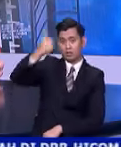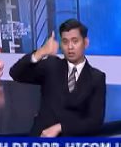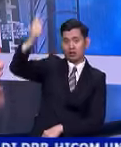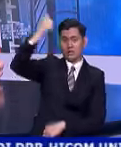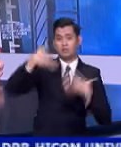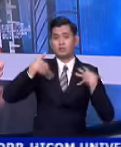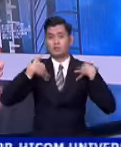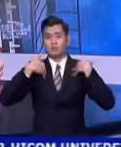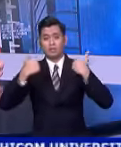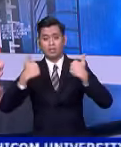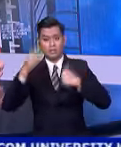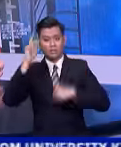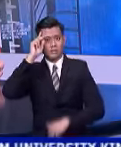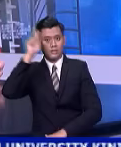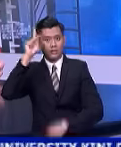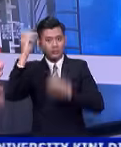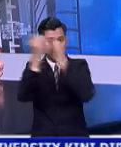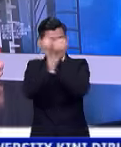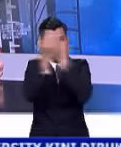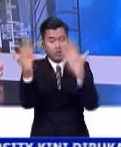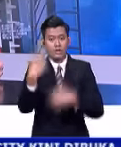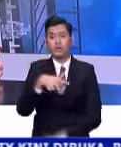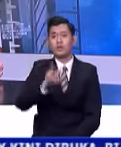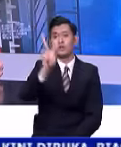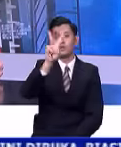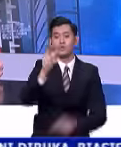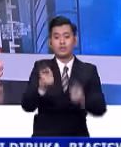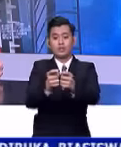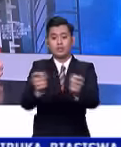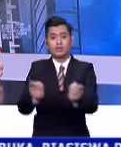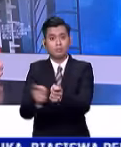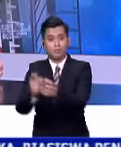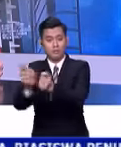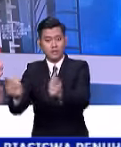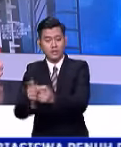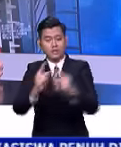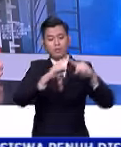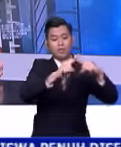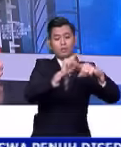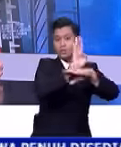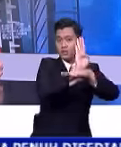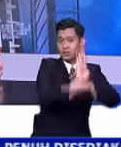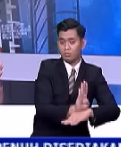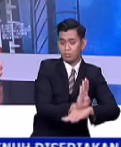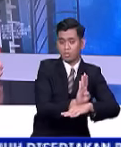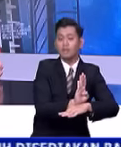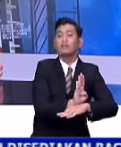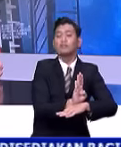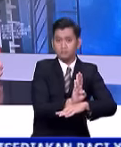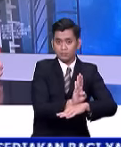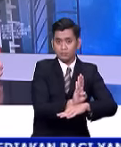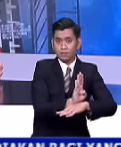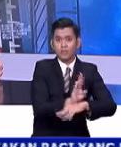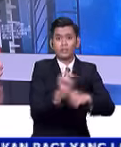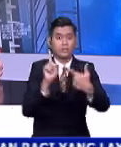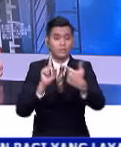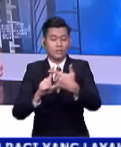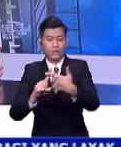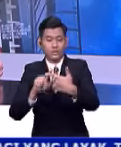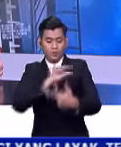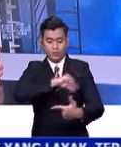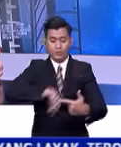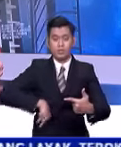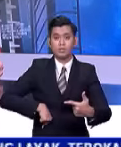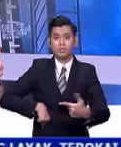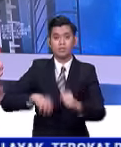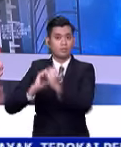Azman Yaakob memberitahu dua lokasi itu masing-masing Dewan Kebudayaan dan Kesenian Negara serta Queen's Park Sport City